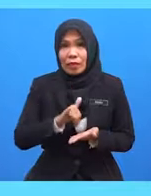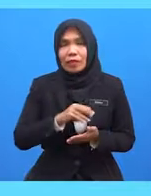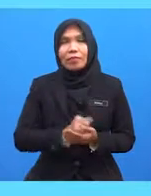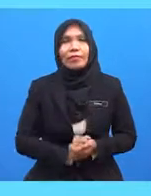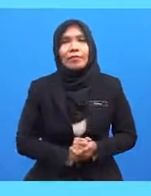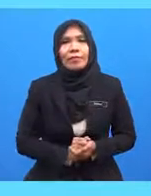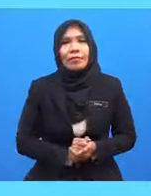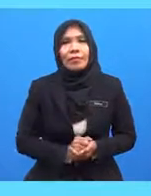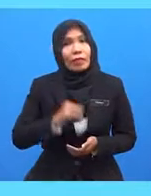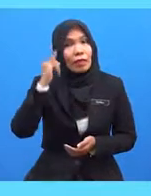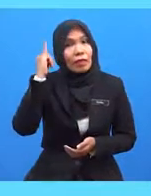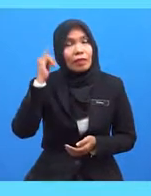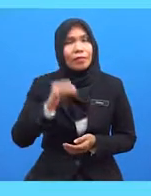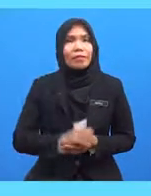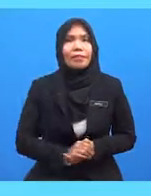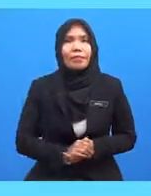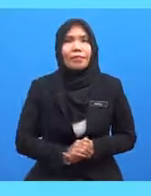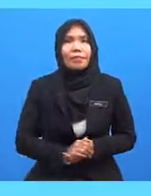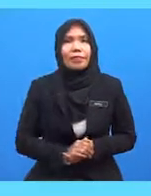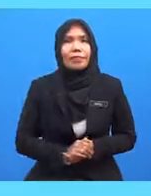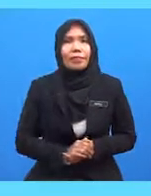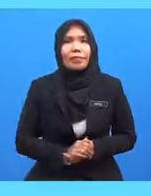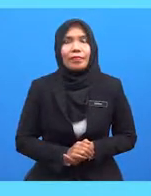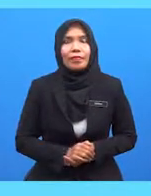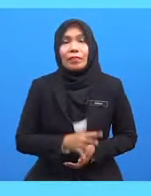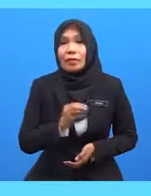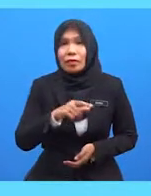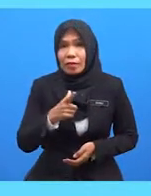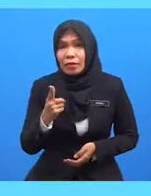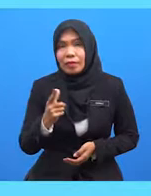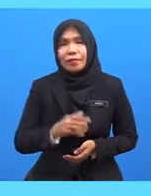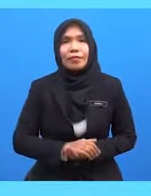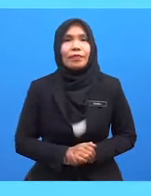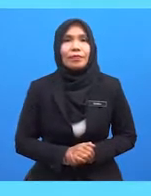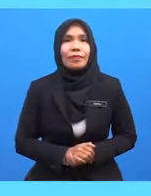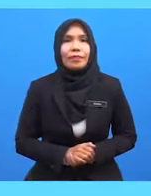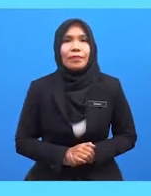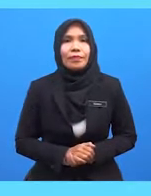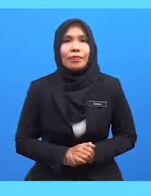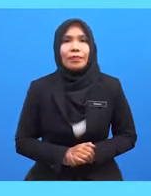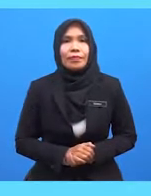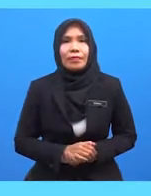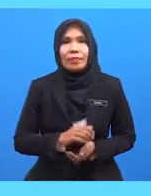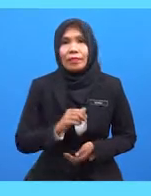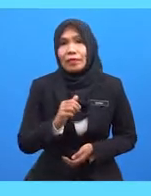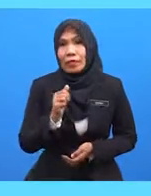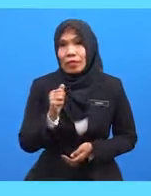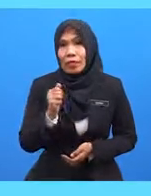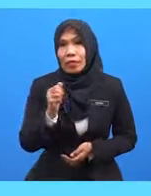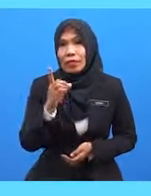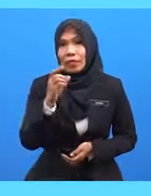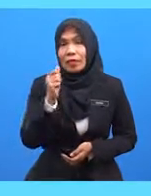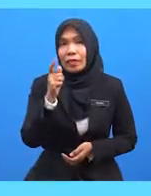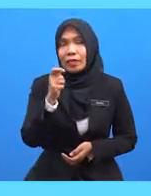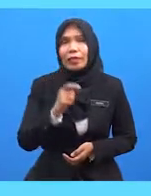yakin, ilham, nasib dan sebagainya. Hal-hal adat dan pergaulan,